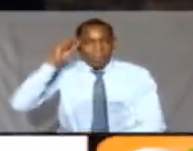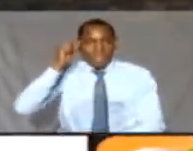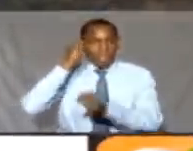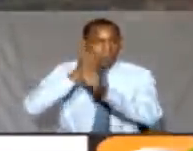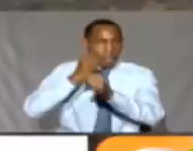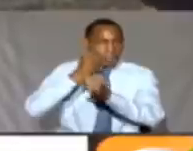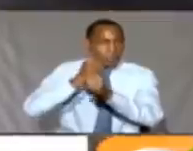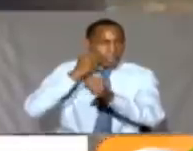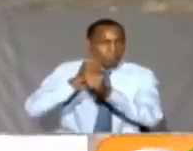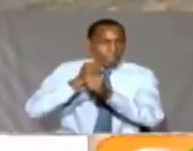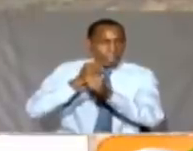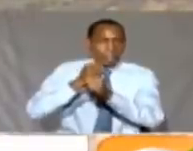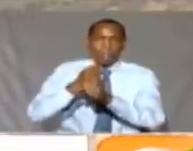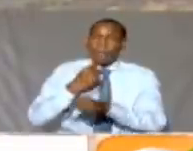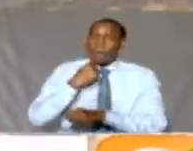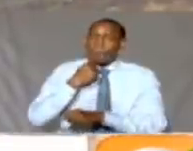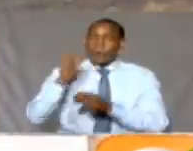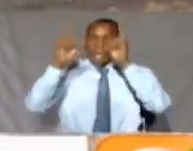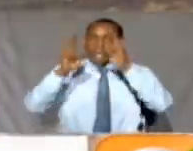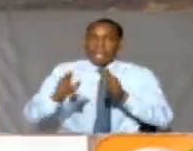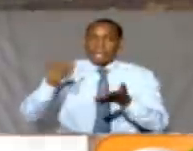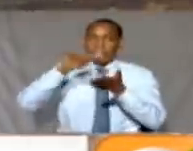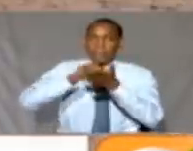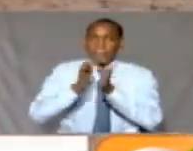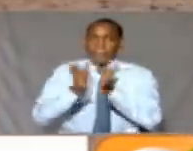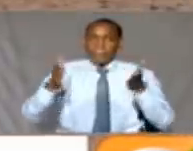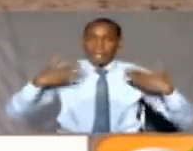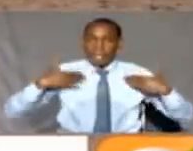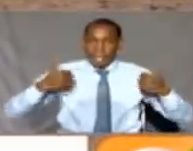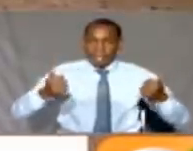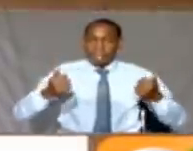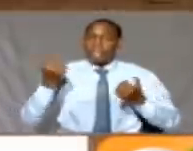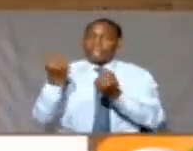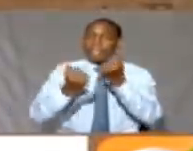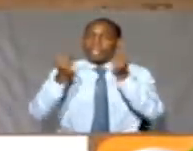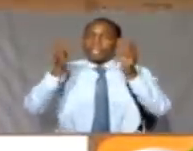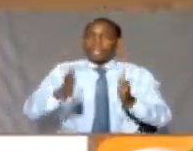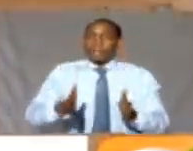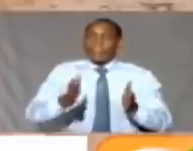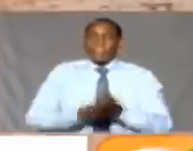kazi Moi International Airport kwa public health driver.